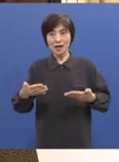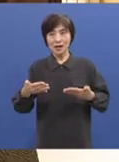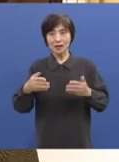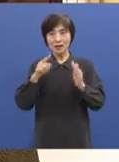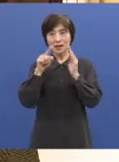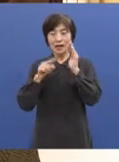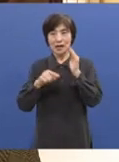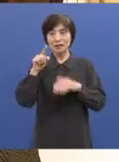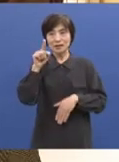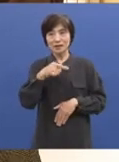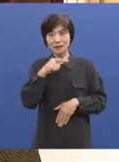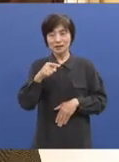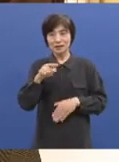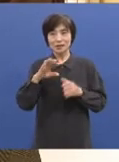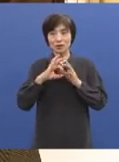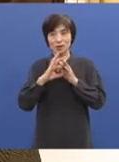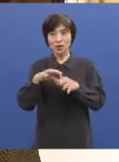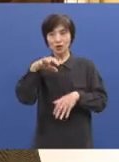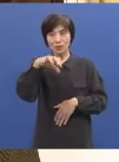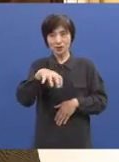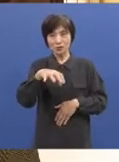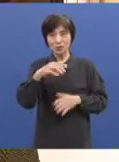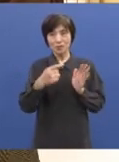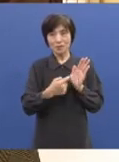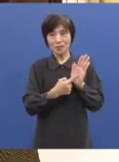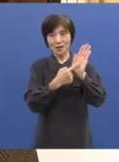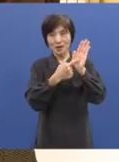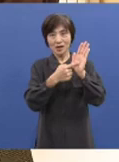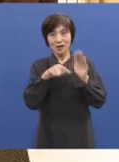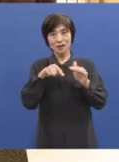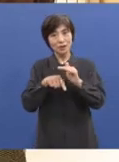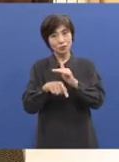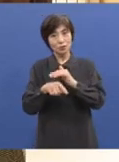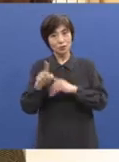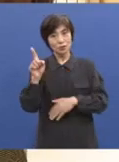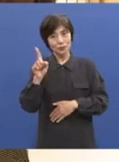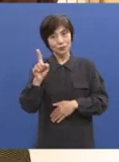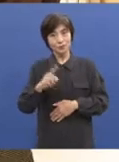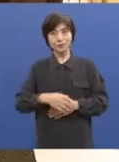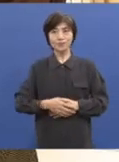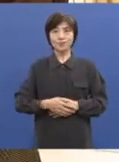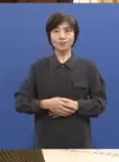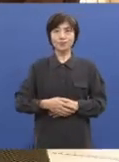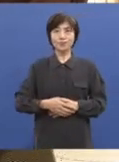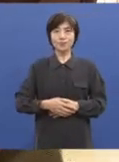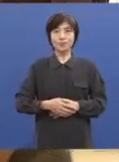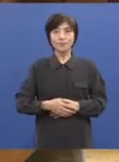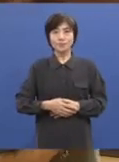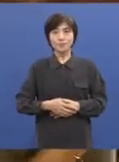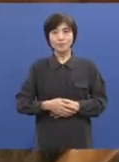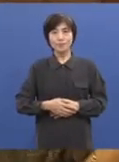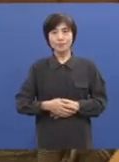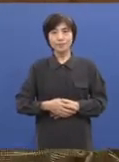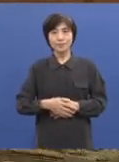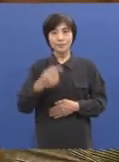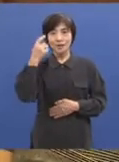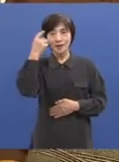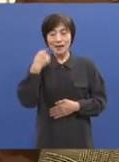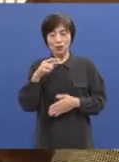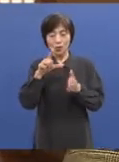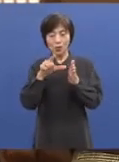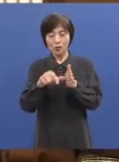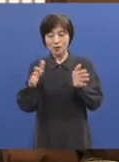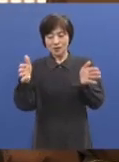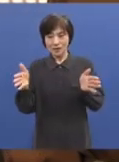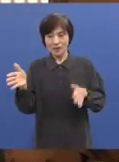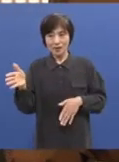所として、はい、こちらがこう知られるようになった理由というのは何なんですか。 そうですね、やっぱりあの江戸時代にな